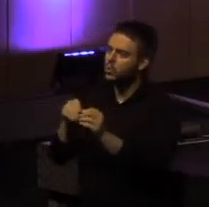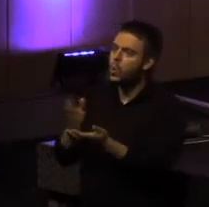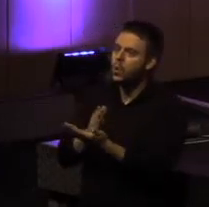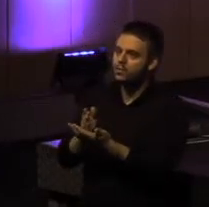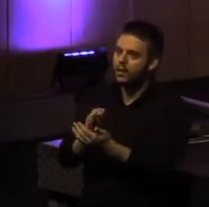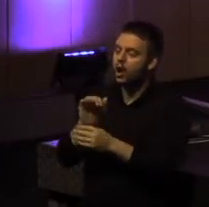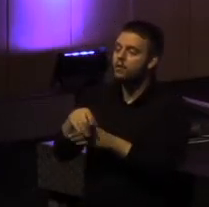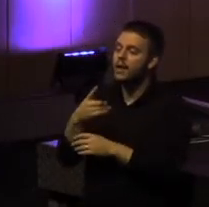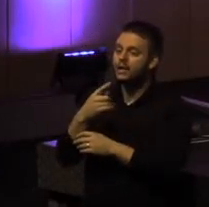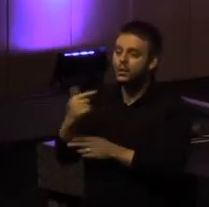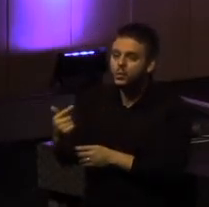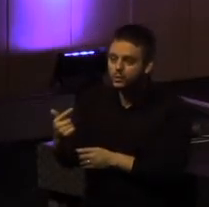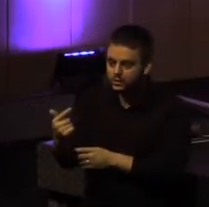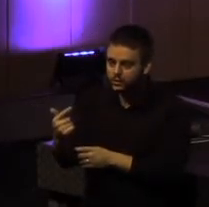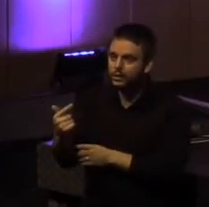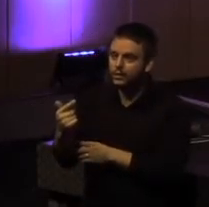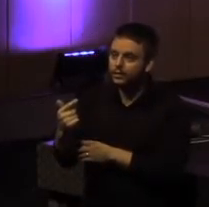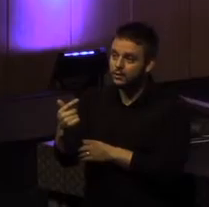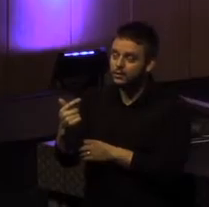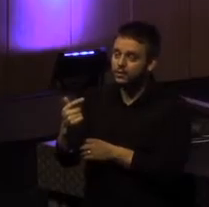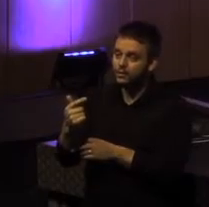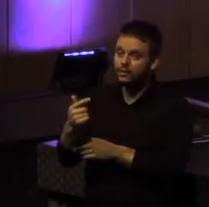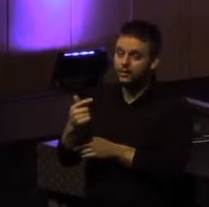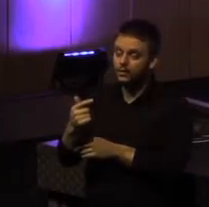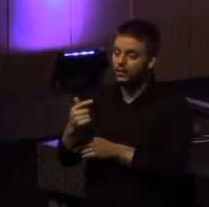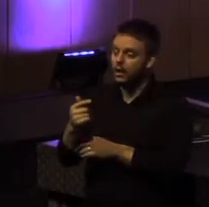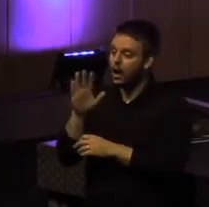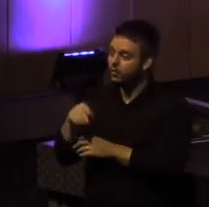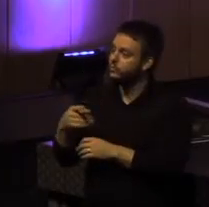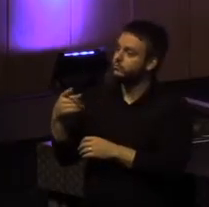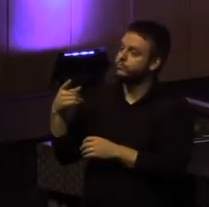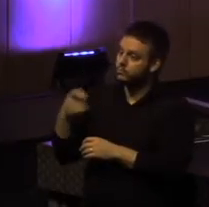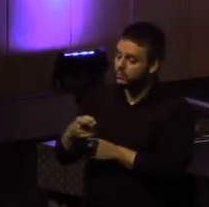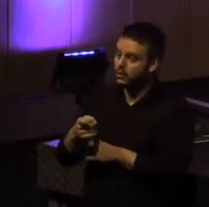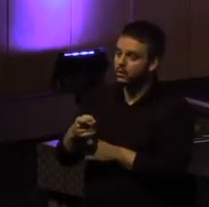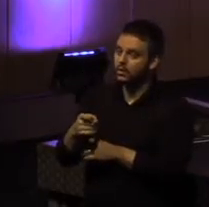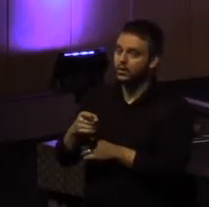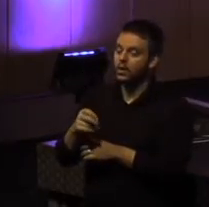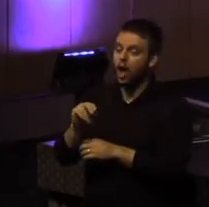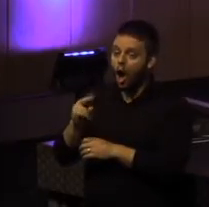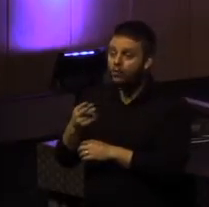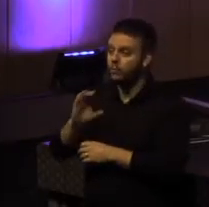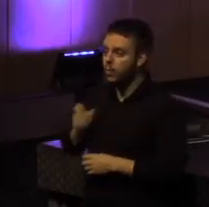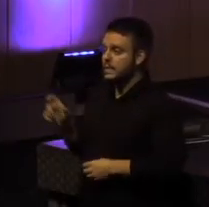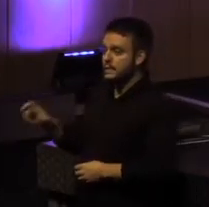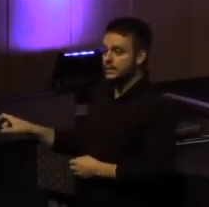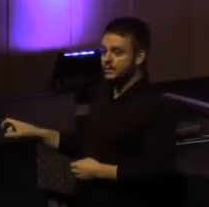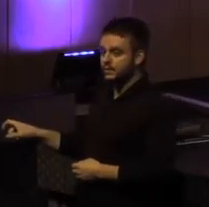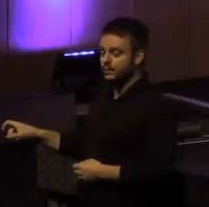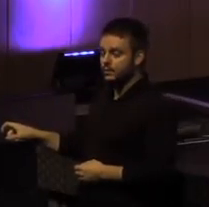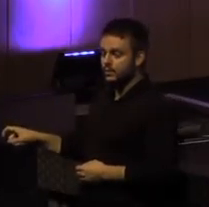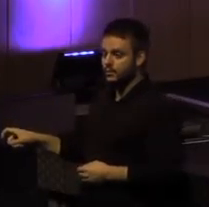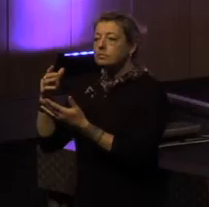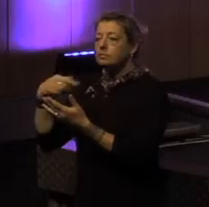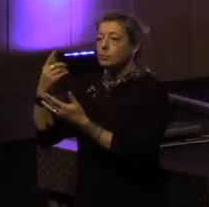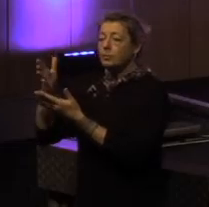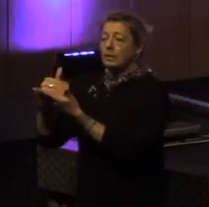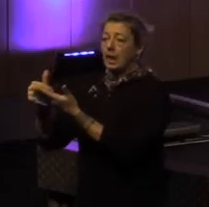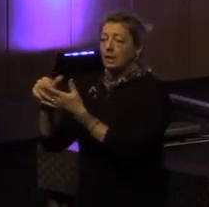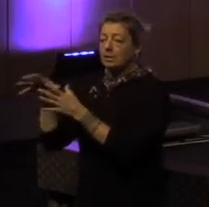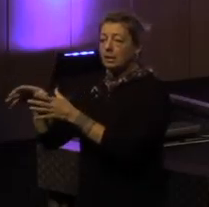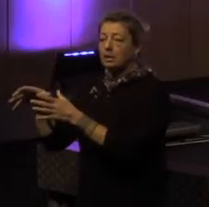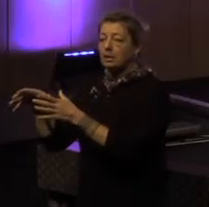is one organization, Hands Up United. And I read on the internet,